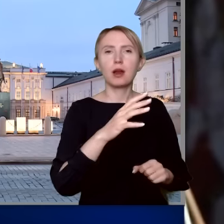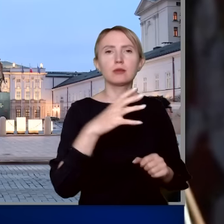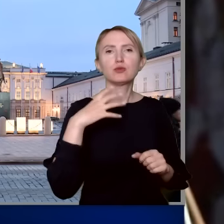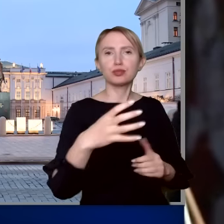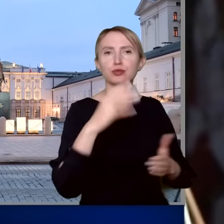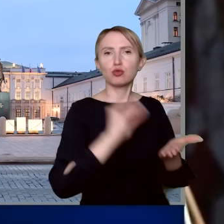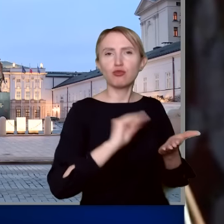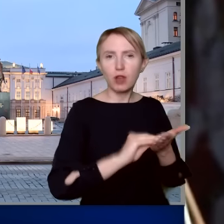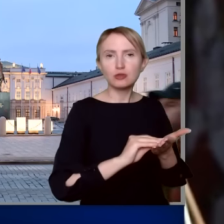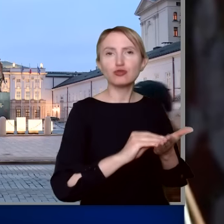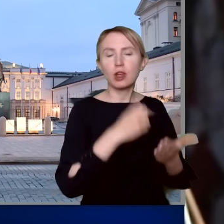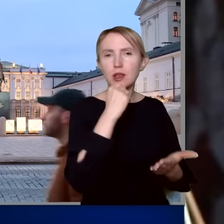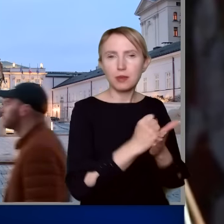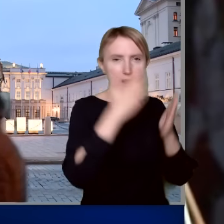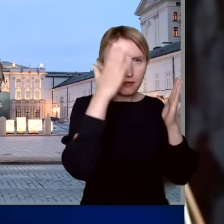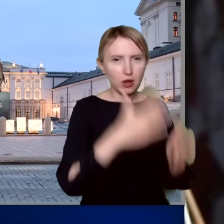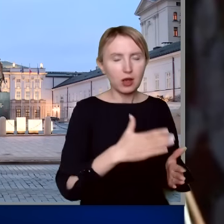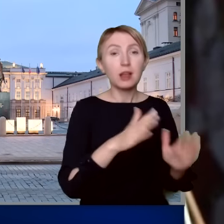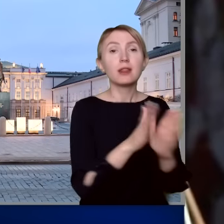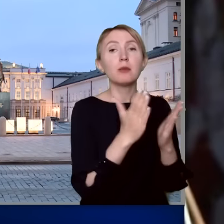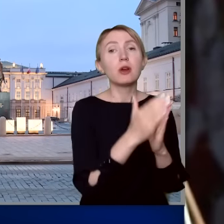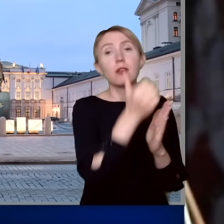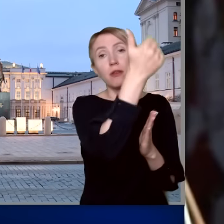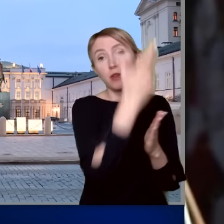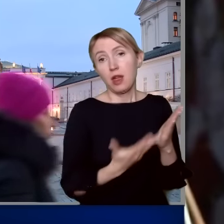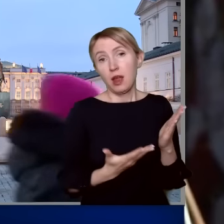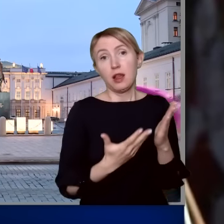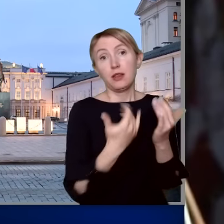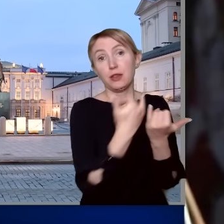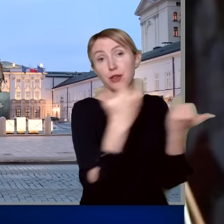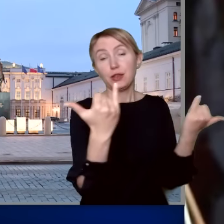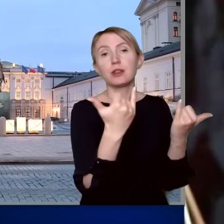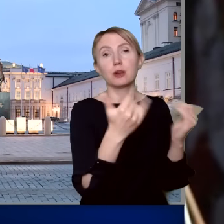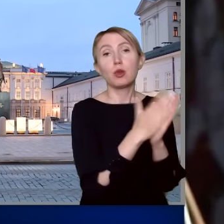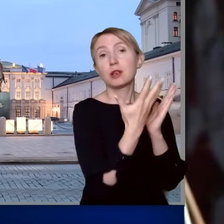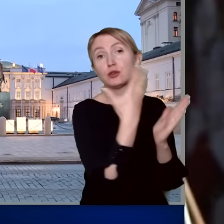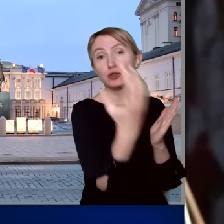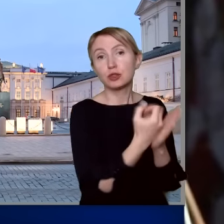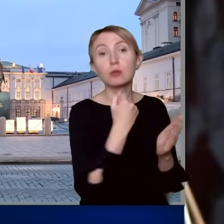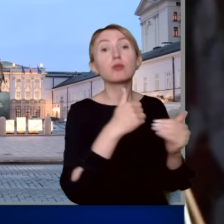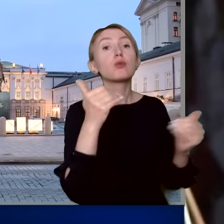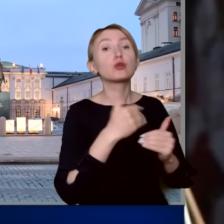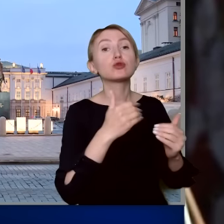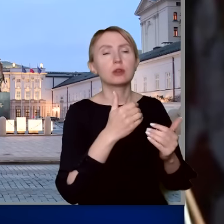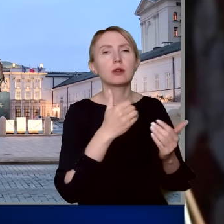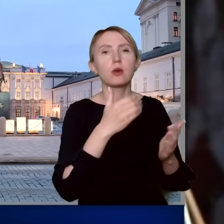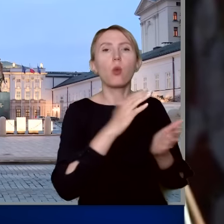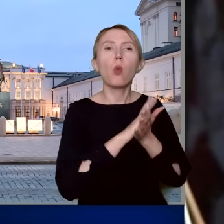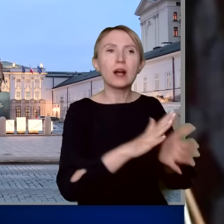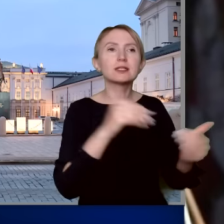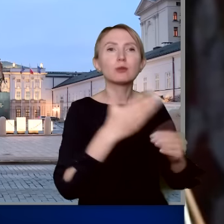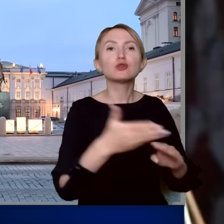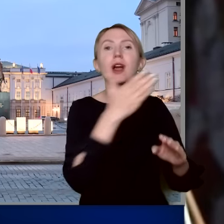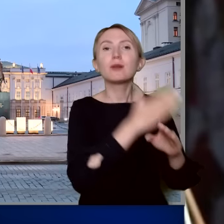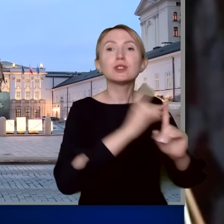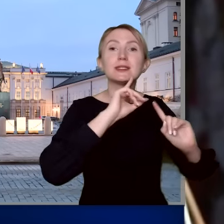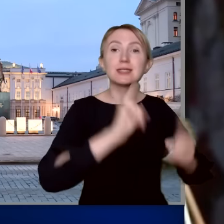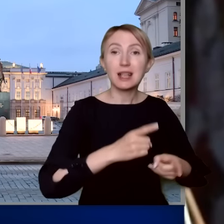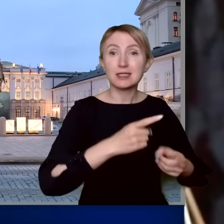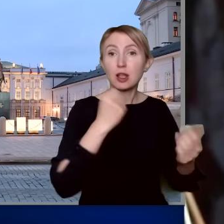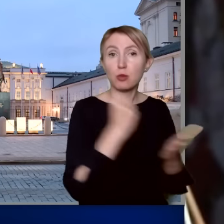ten podręcznik powtarza cały szereg innych podręczników. Akt łaski jest możliwy jeszcze przed prawomocnym skazaniem. Ale z jednej strony